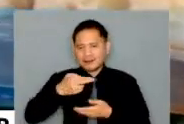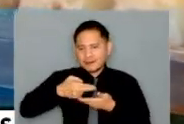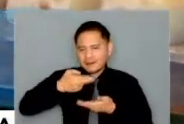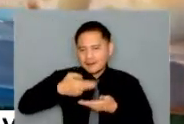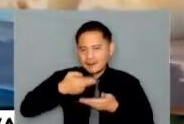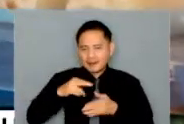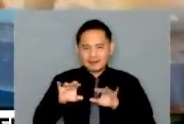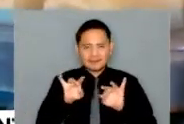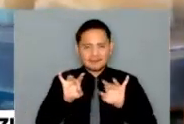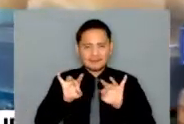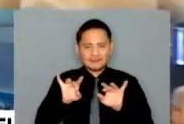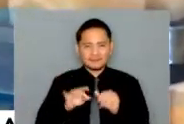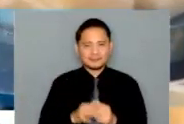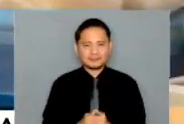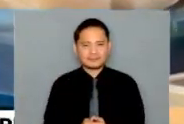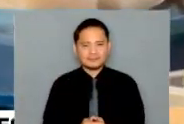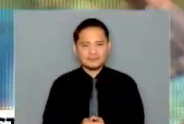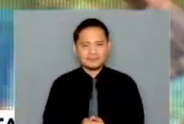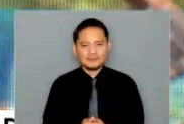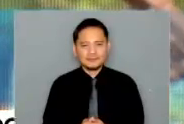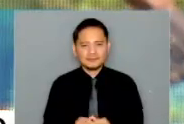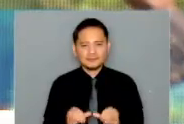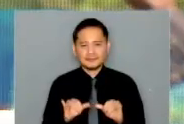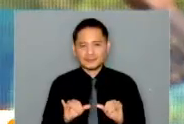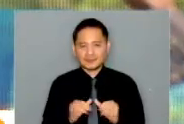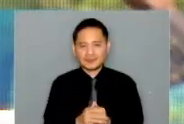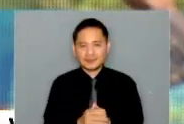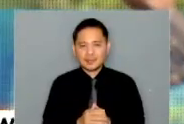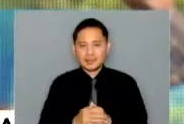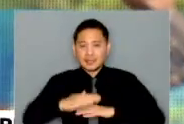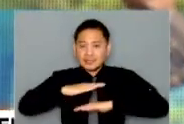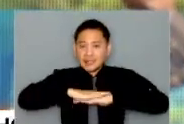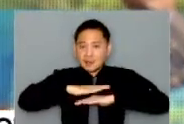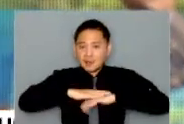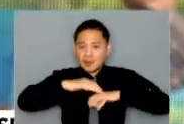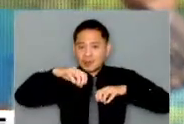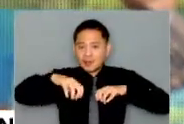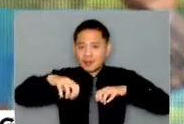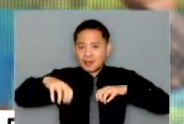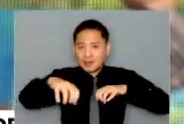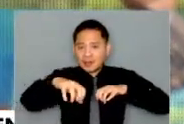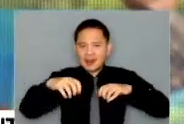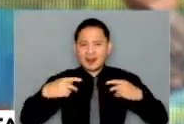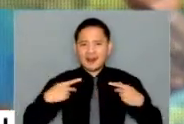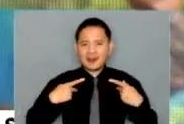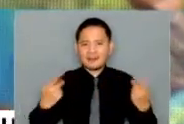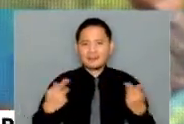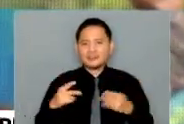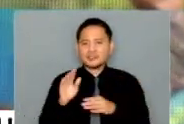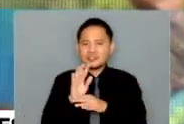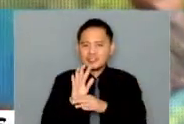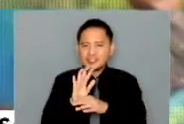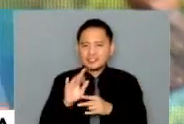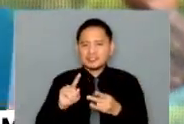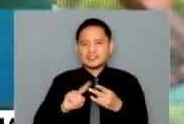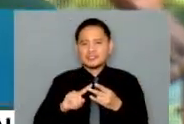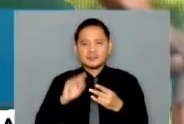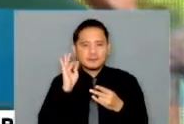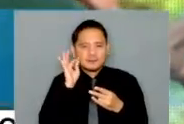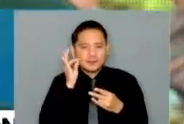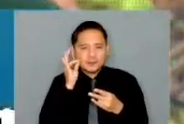alam mo, kadalasan, di ba, yung mga grazing table, puro cold cuts at iba't ibang mga keso, prutas, yung mga nakalatag. Ito